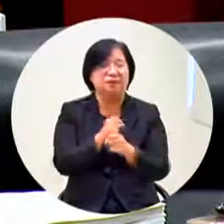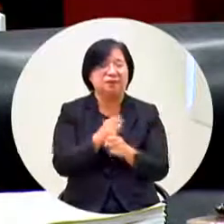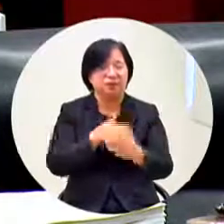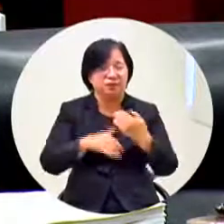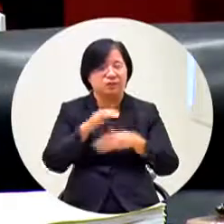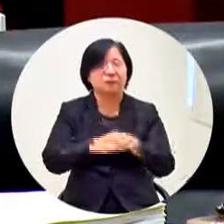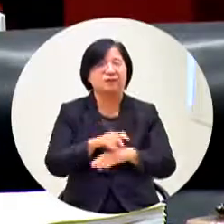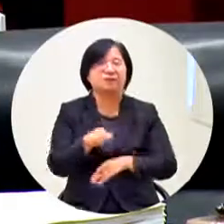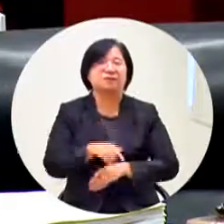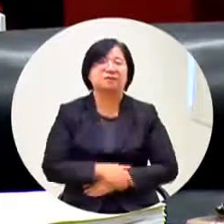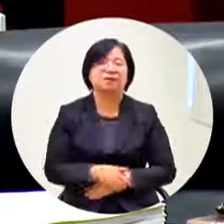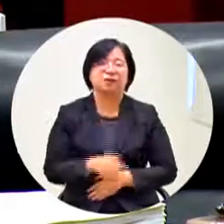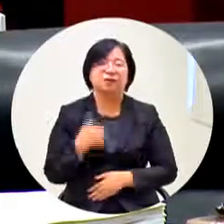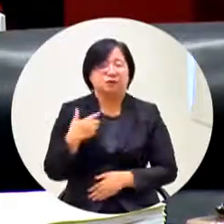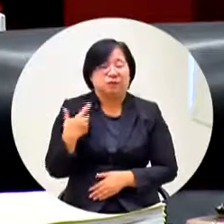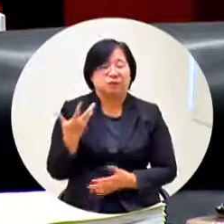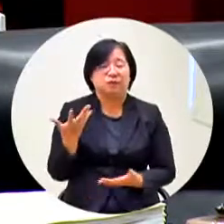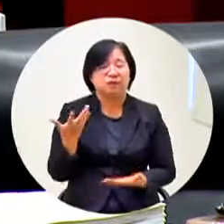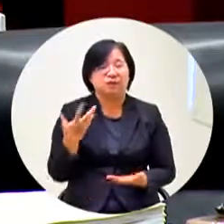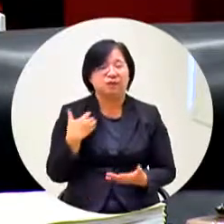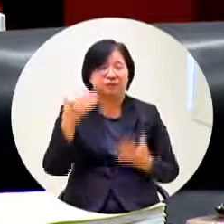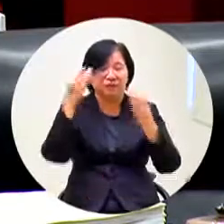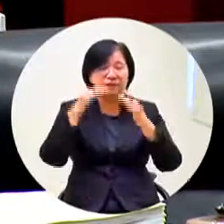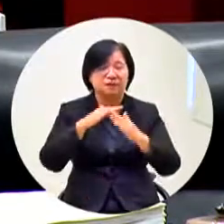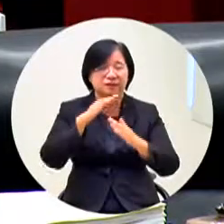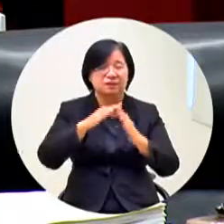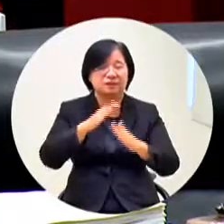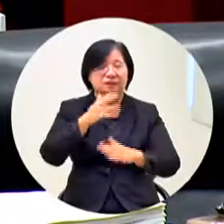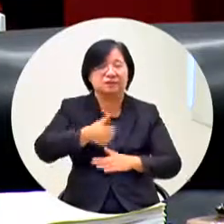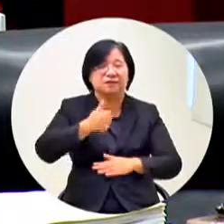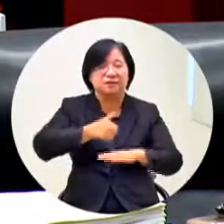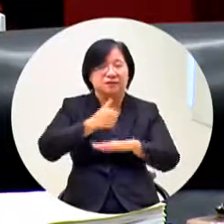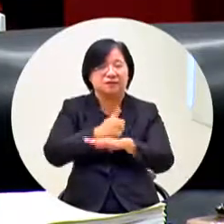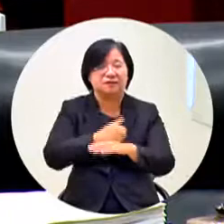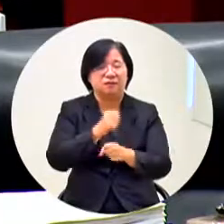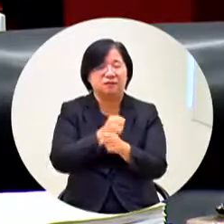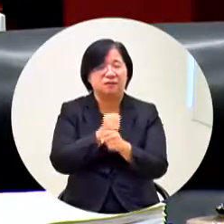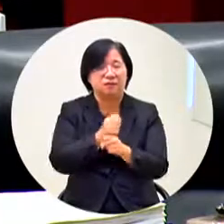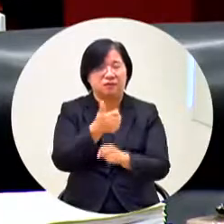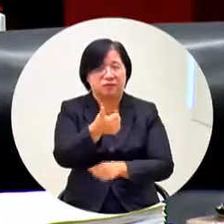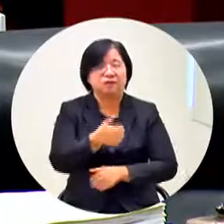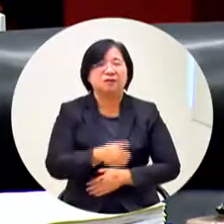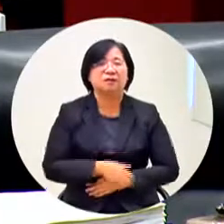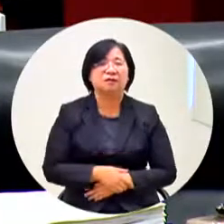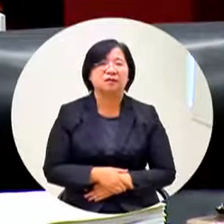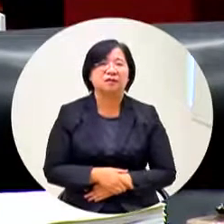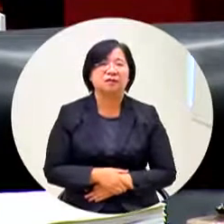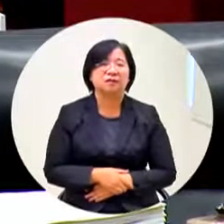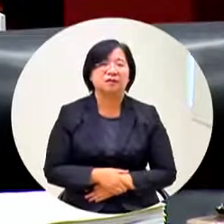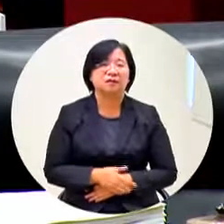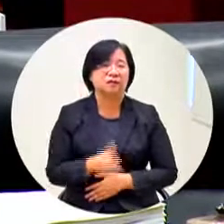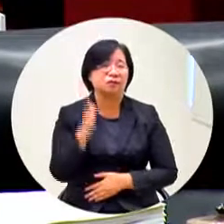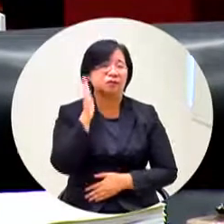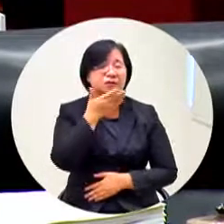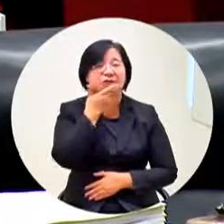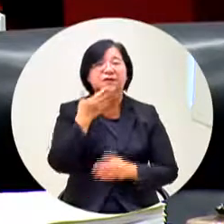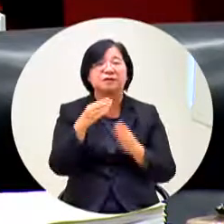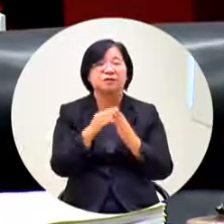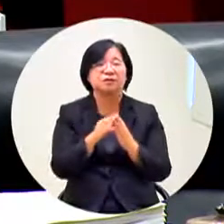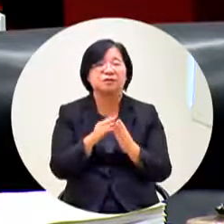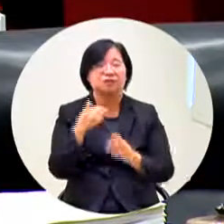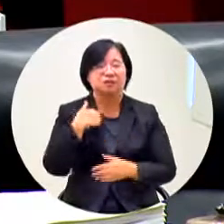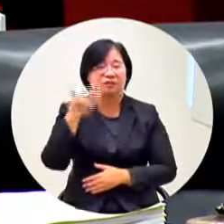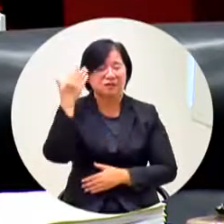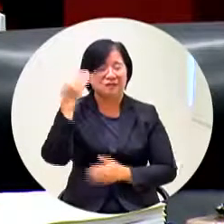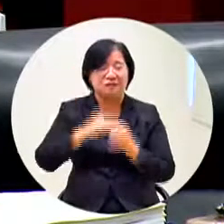能做。那我想说旁边这个地方，哦，这个是那个水利局的，哦，现在围起来，啊，因为当时淹